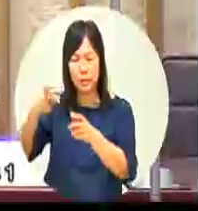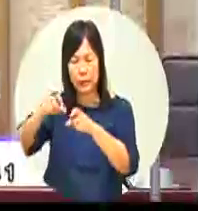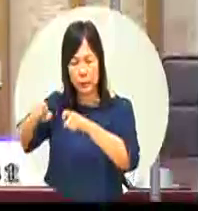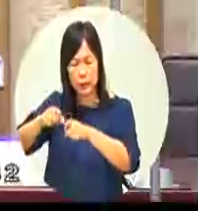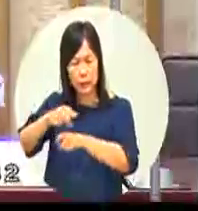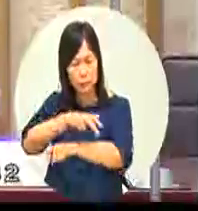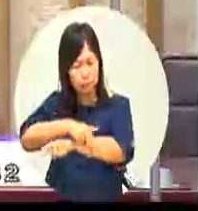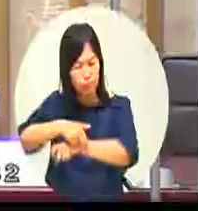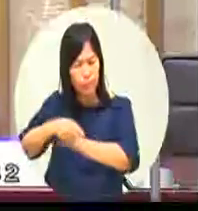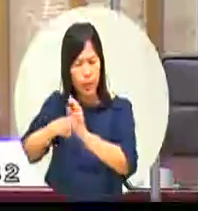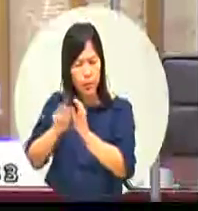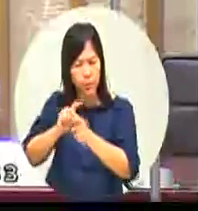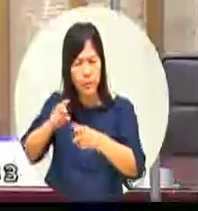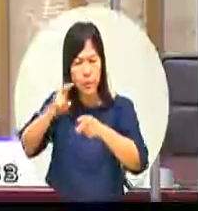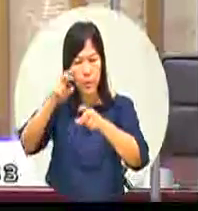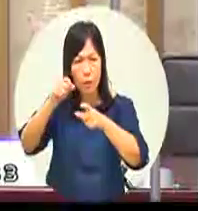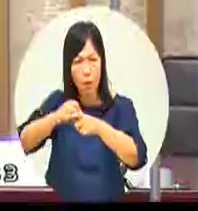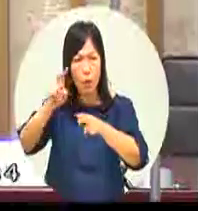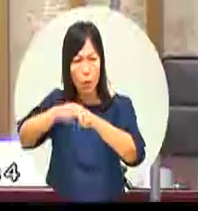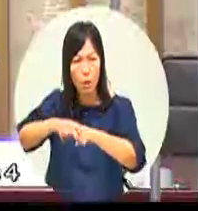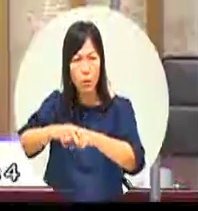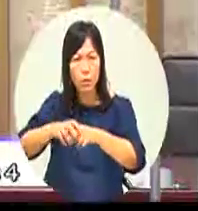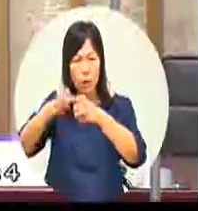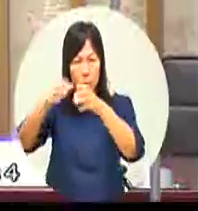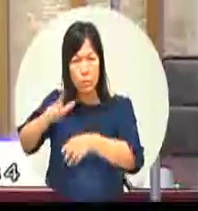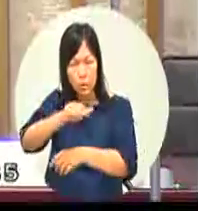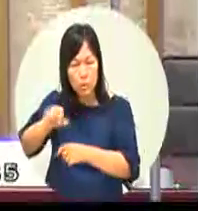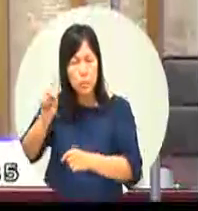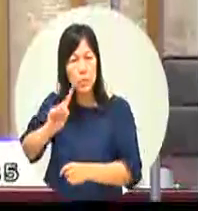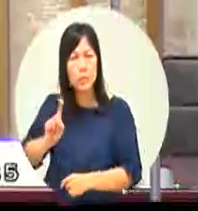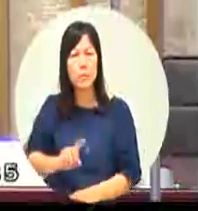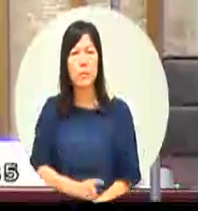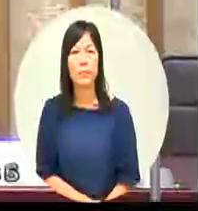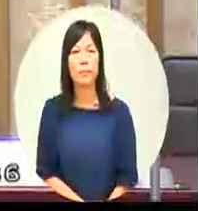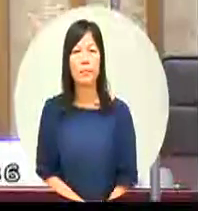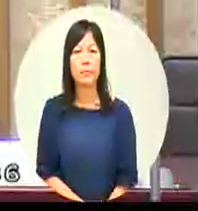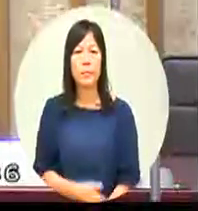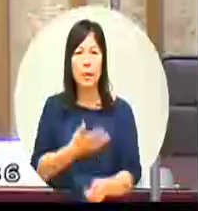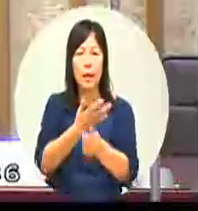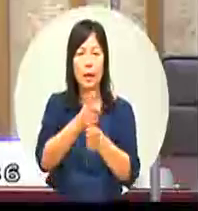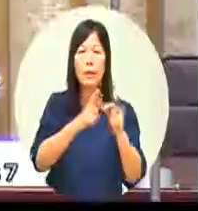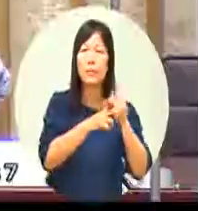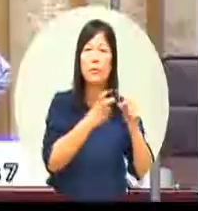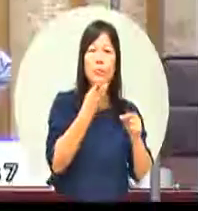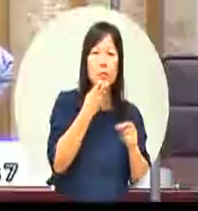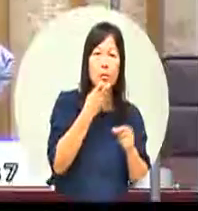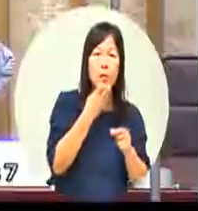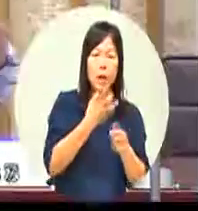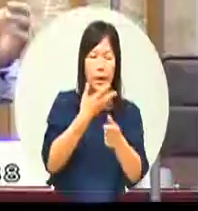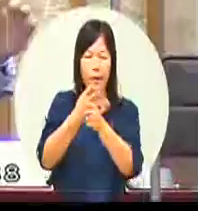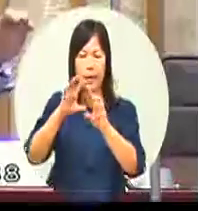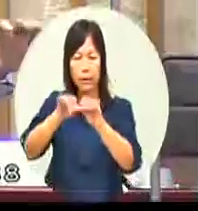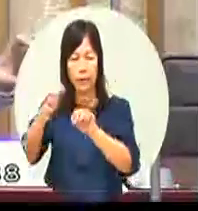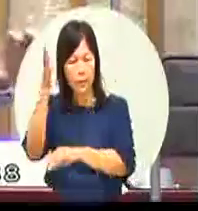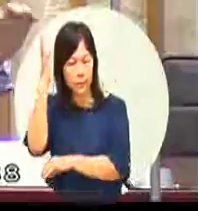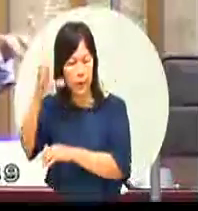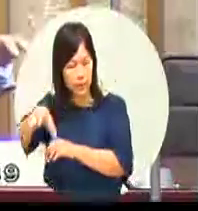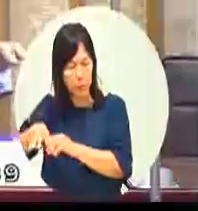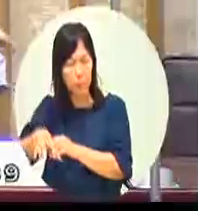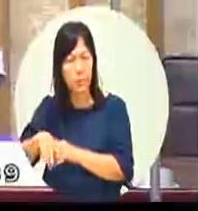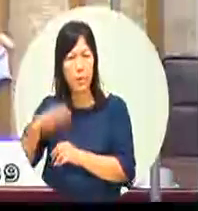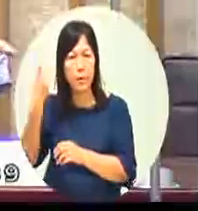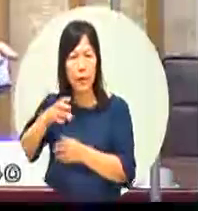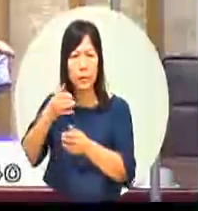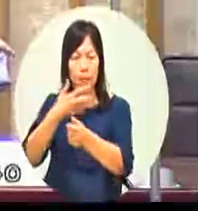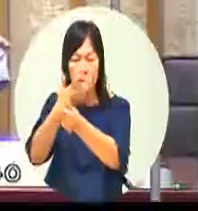哪些是属于公共设施，那个就是要由营建署这边啊交由地方政府，那再给各个目